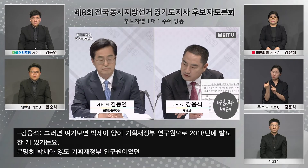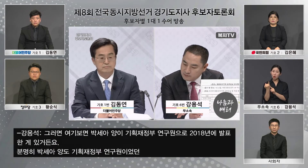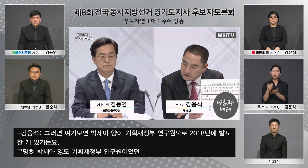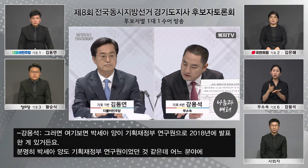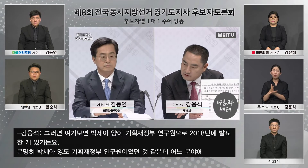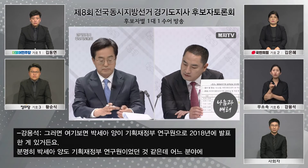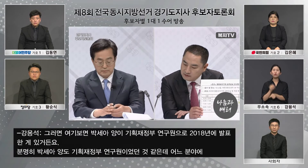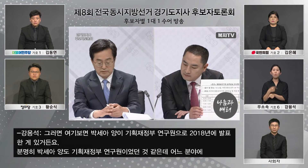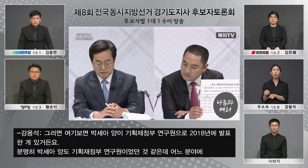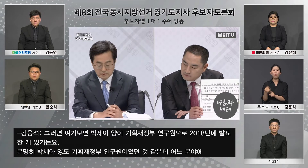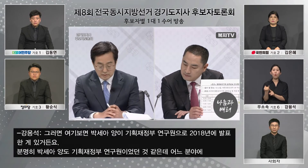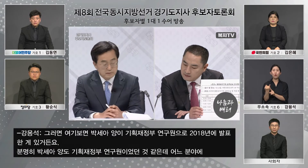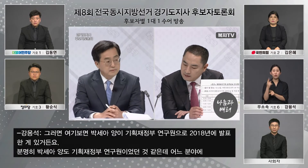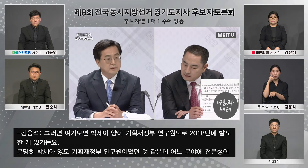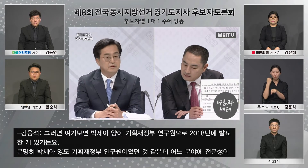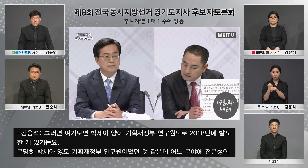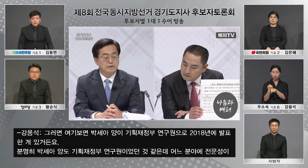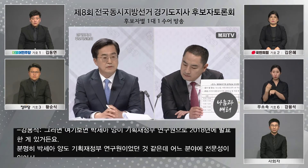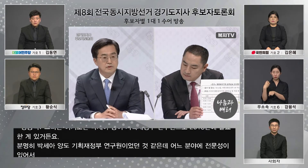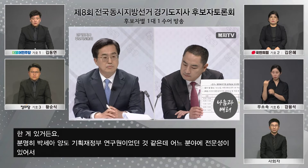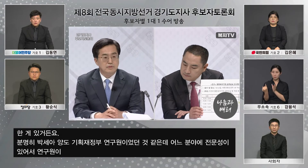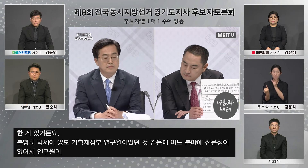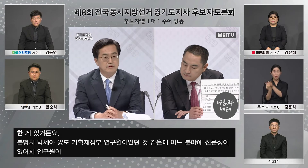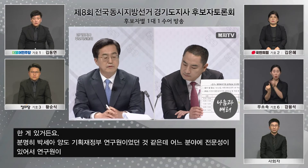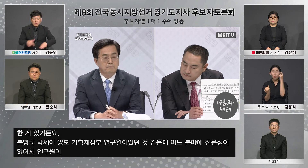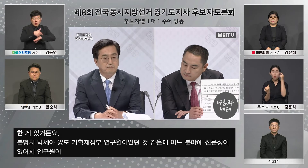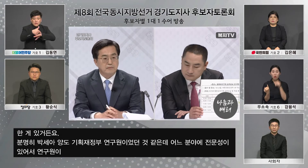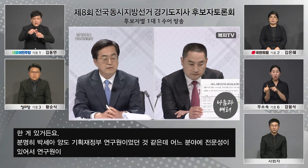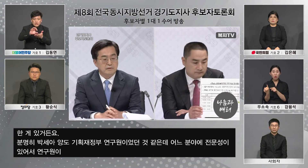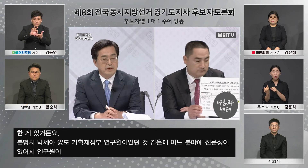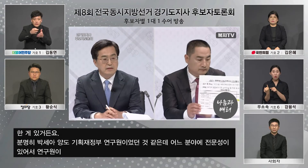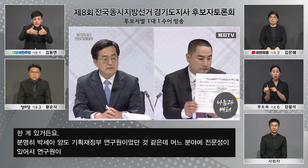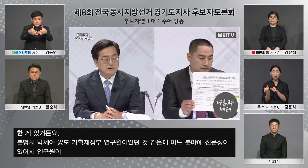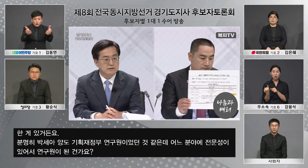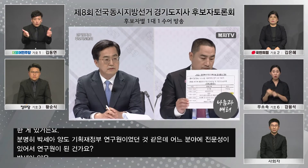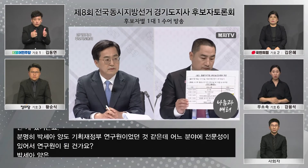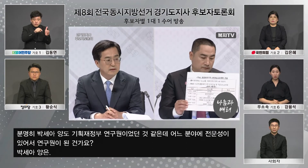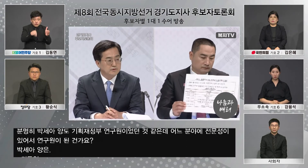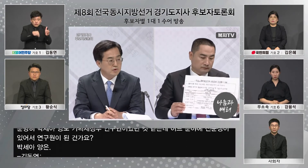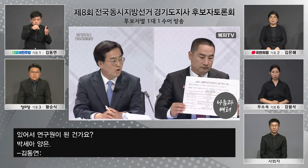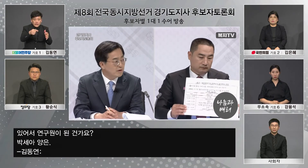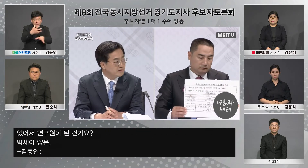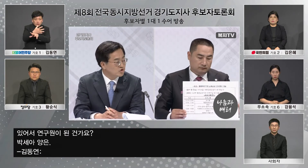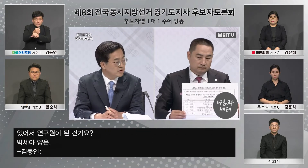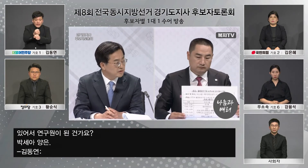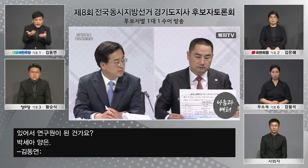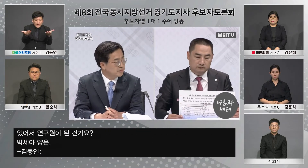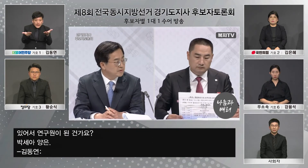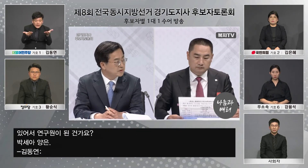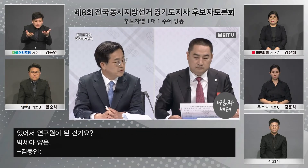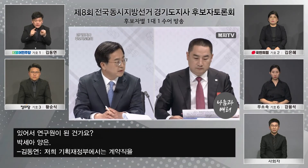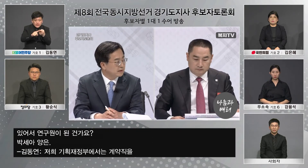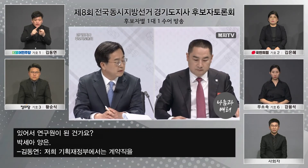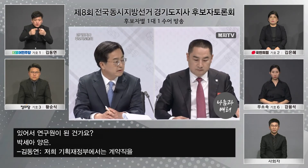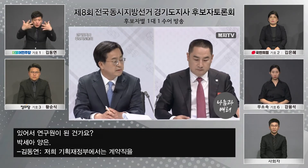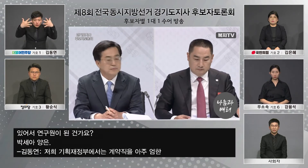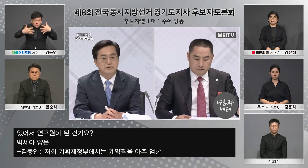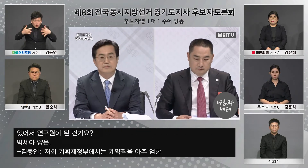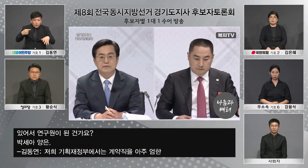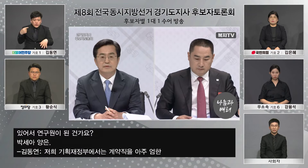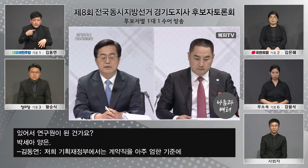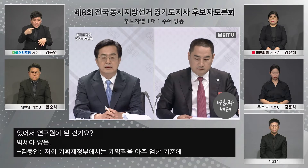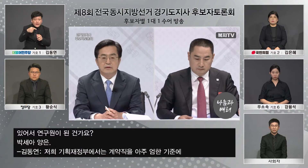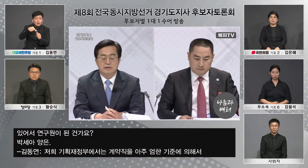된 건가요? 이 박세아 양은? 저희 기획재정부에서는 그 계약직을 아주 엄한 기준에서 뽑고 있습니다.